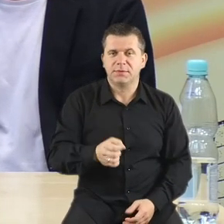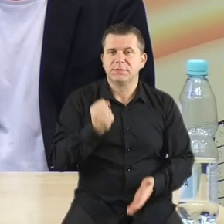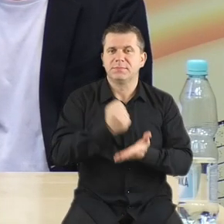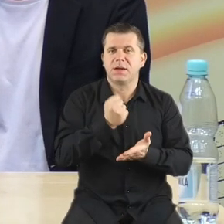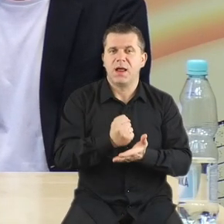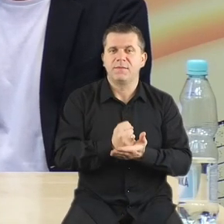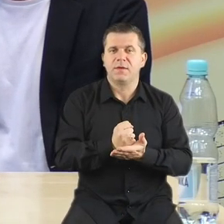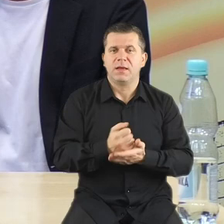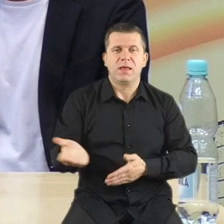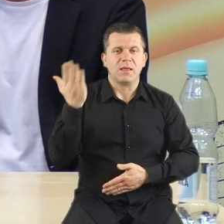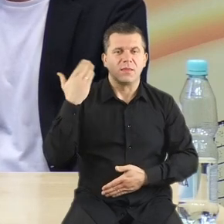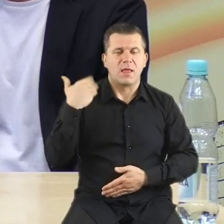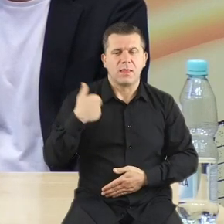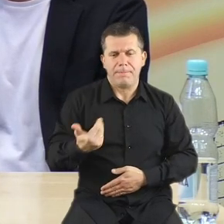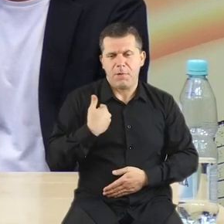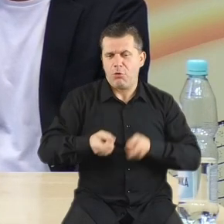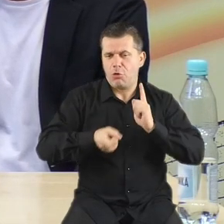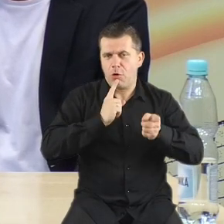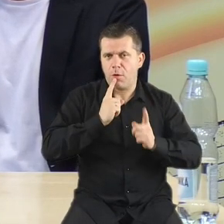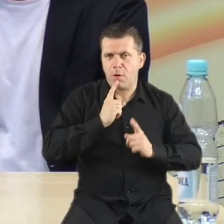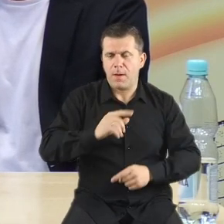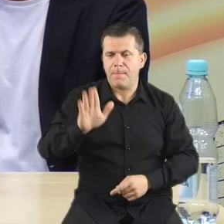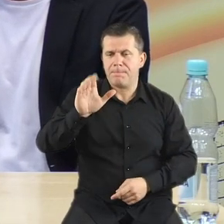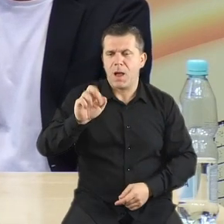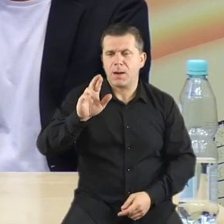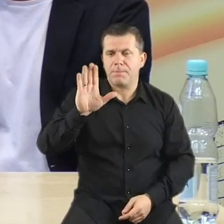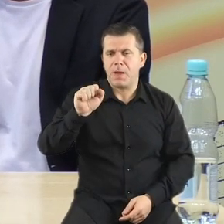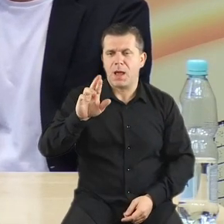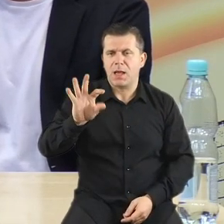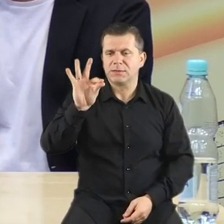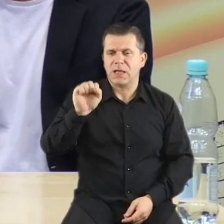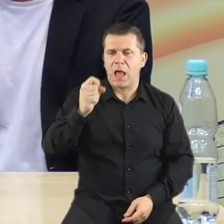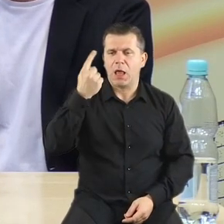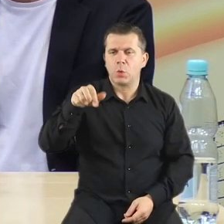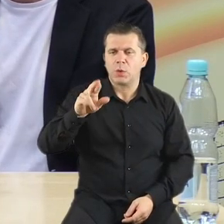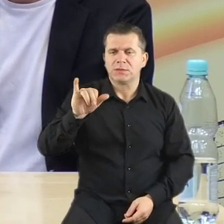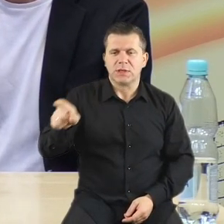pewną kwestię. Mianowicie niedawno miałam przyjemność rozmowy z panią Barbarą Sadurską, autorką Mapy.